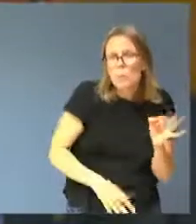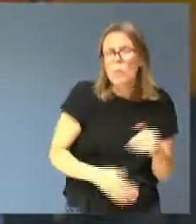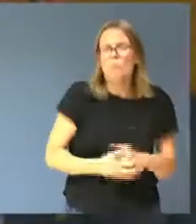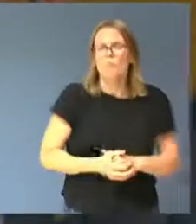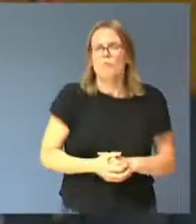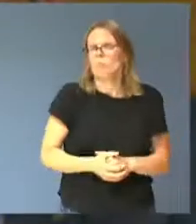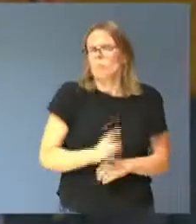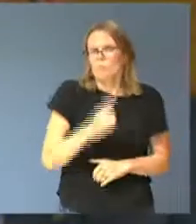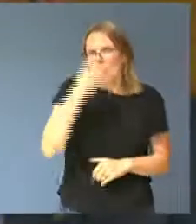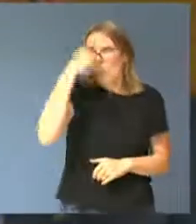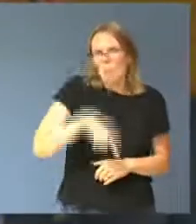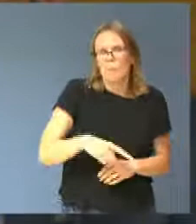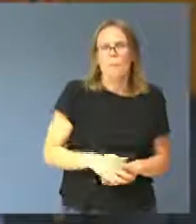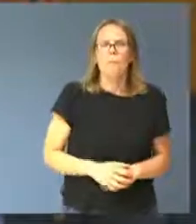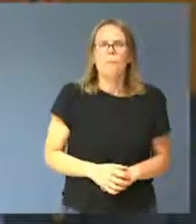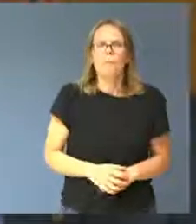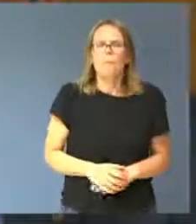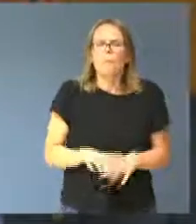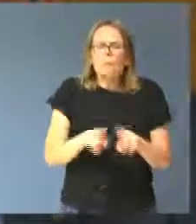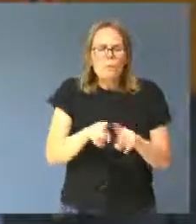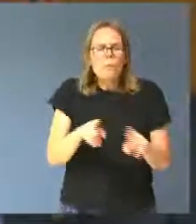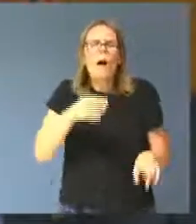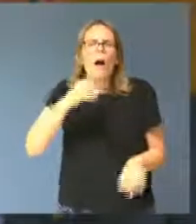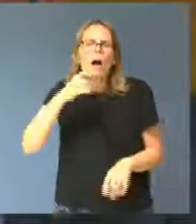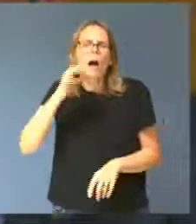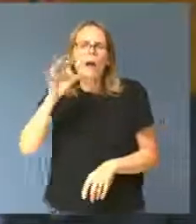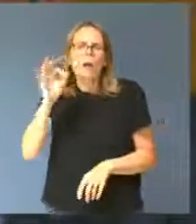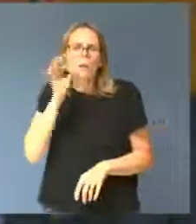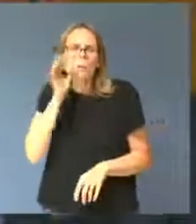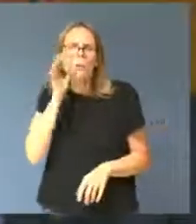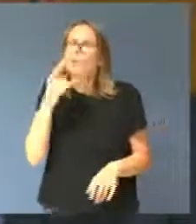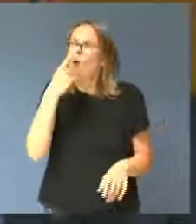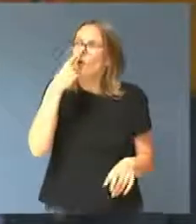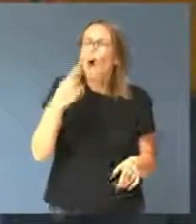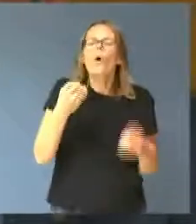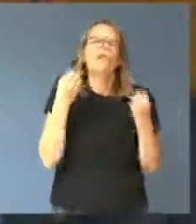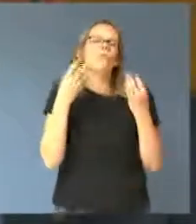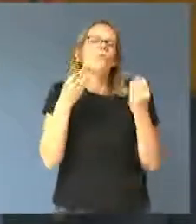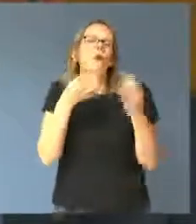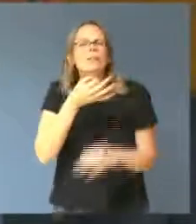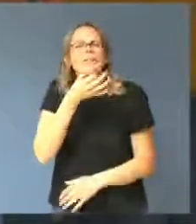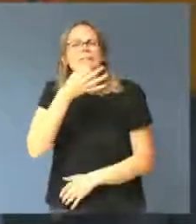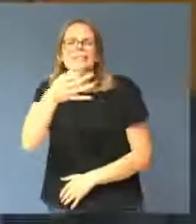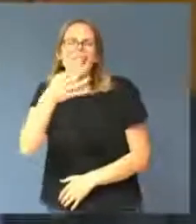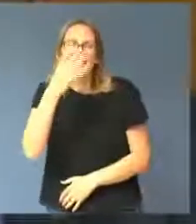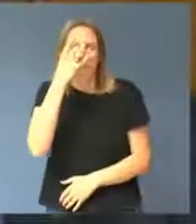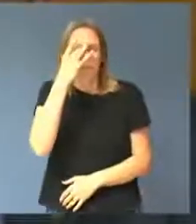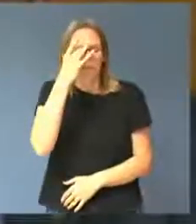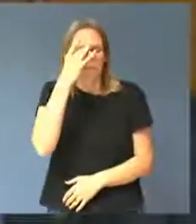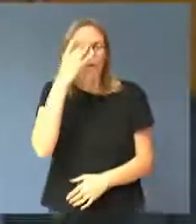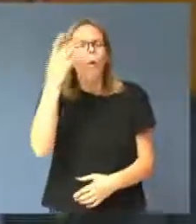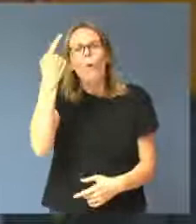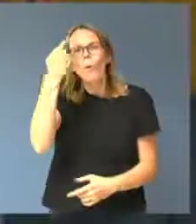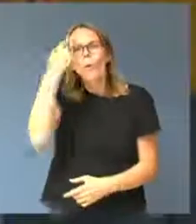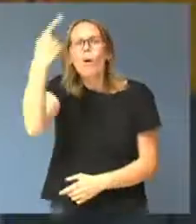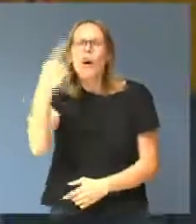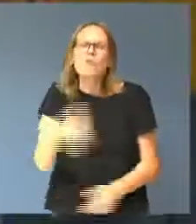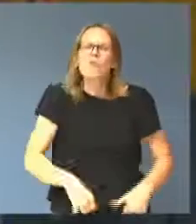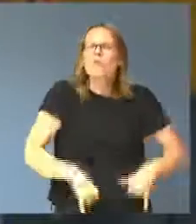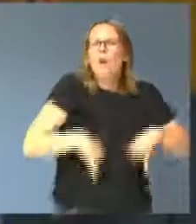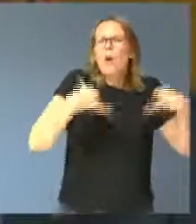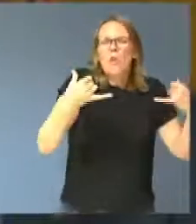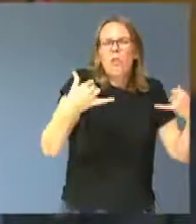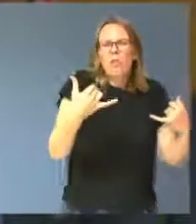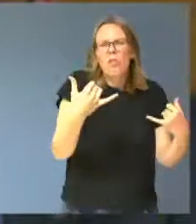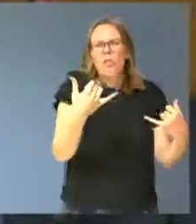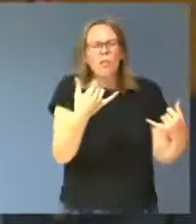la société. Et pas uniquement, comme certains voudraient le faire croire, uniquement la jeunesse